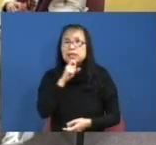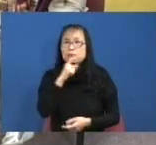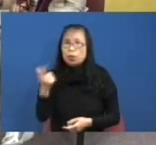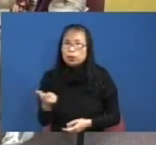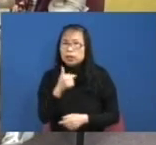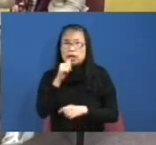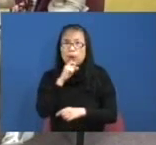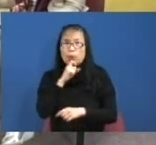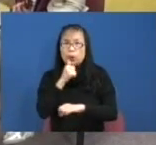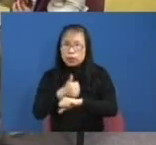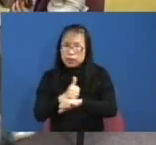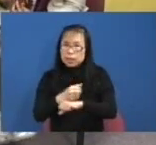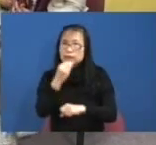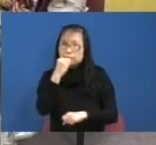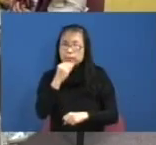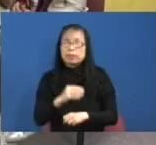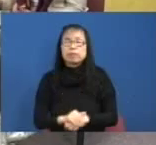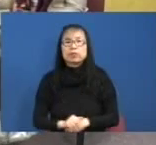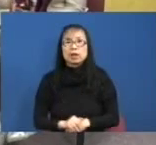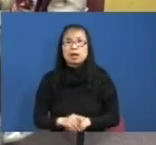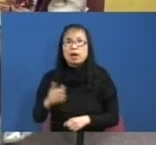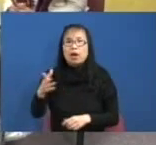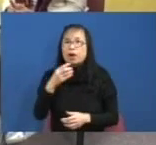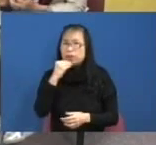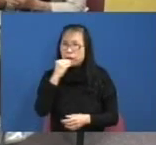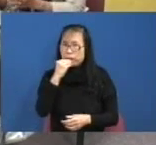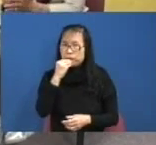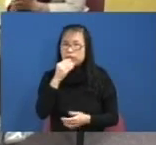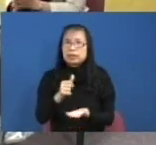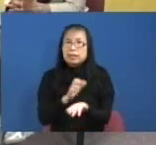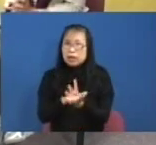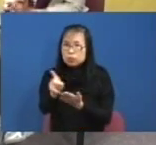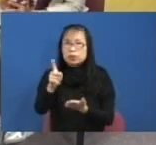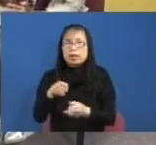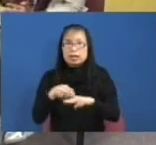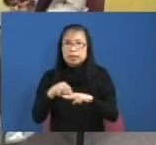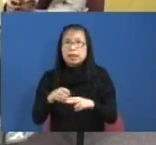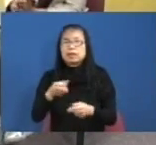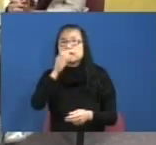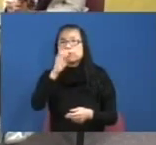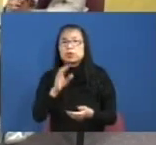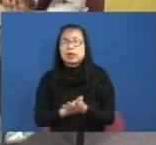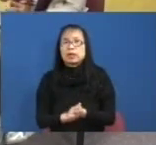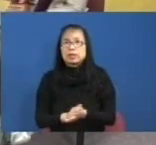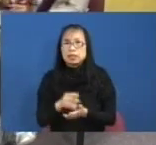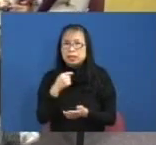咁我諗食品嘅即係專家係嘛？你哋餐飲業都係行翻呢個方向